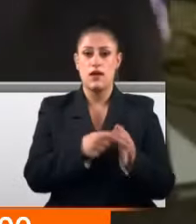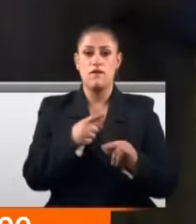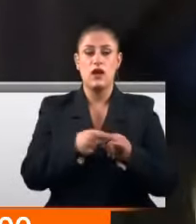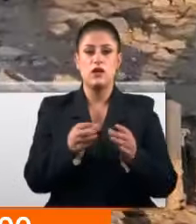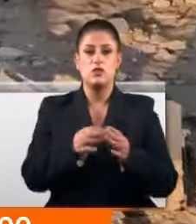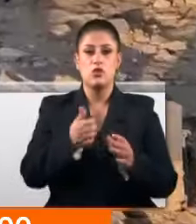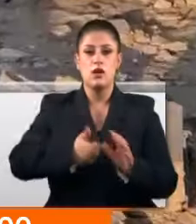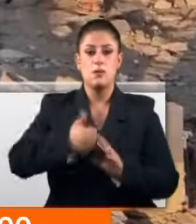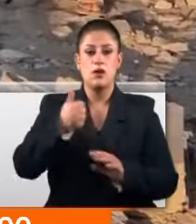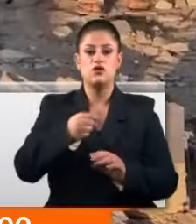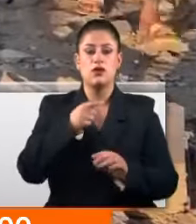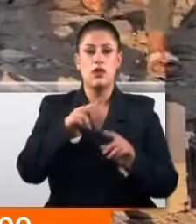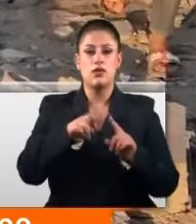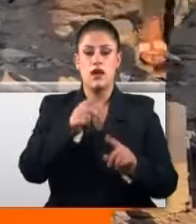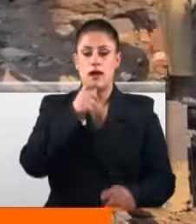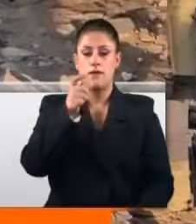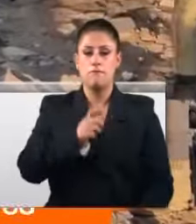Kasım vardı.